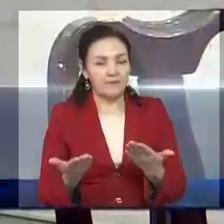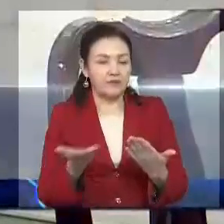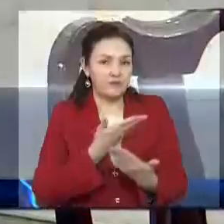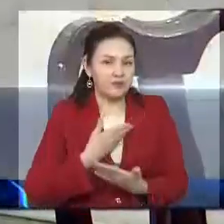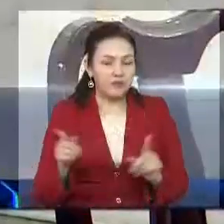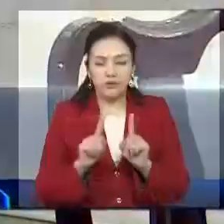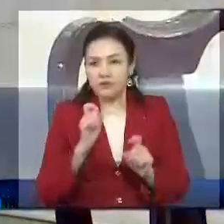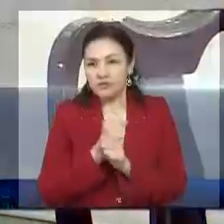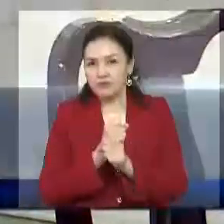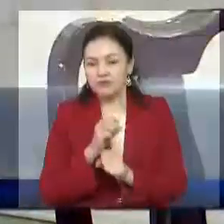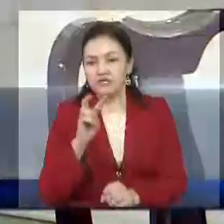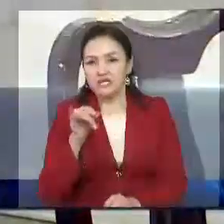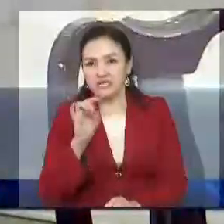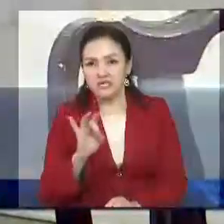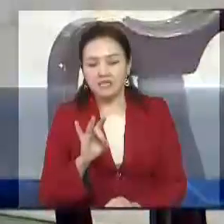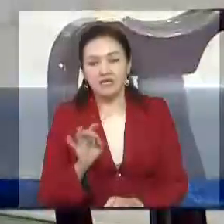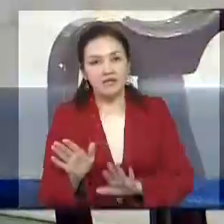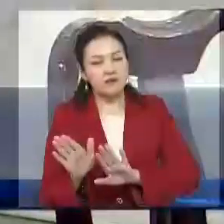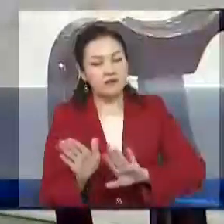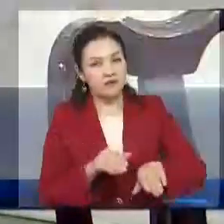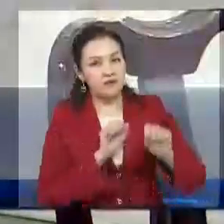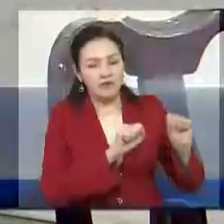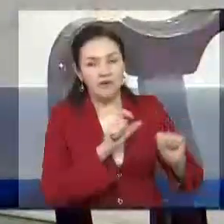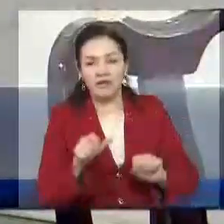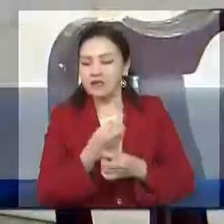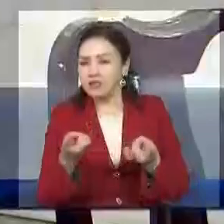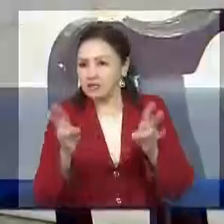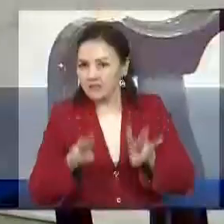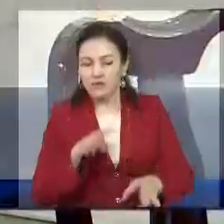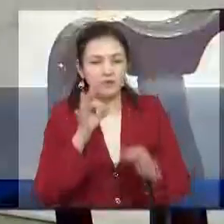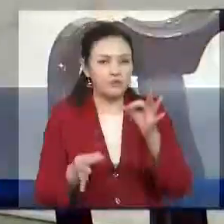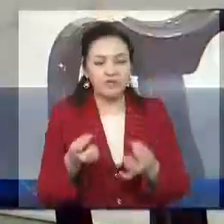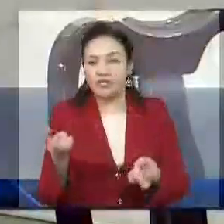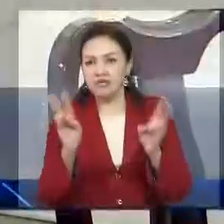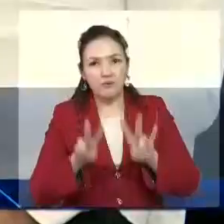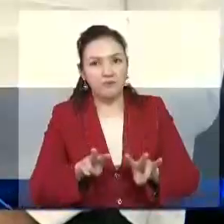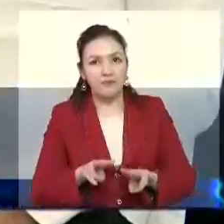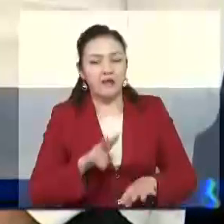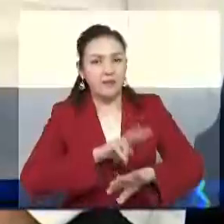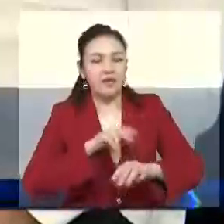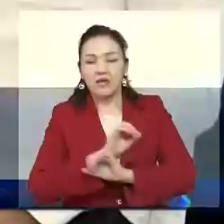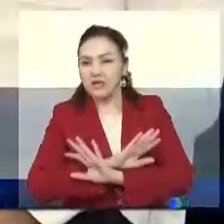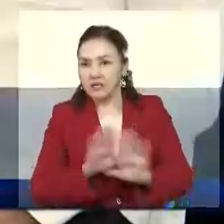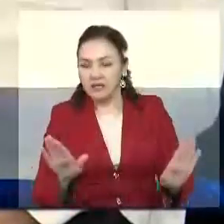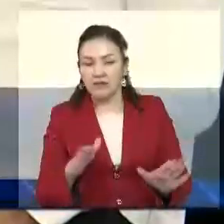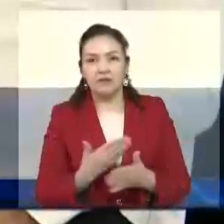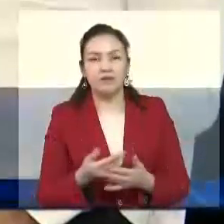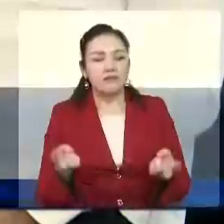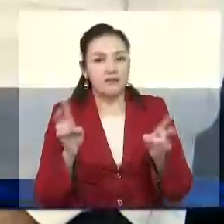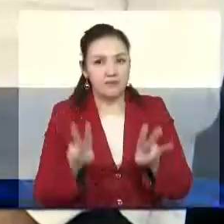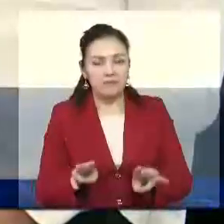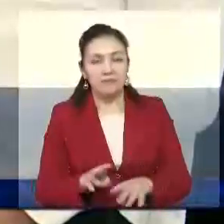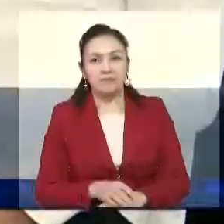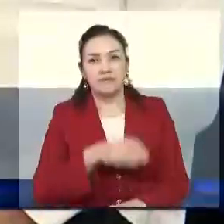Біздер не істейміз, медиаторлар? Біздер айтамыз, адвокат керек емес, судья керек емес, милиция керек емес. Ақсақалдардың